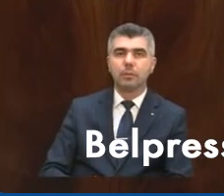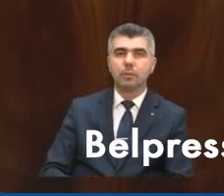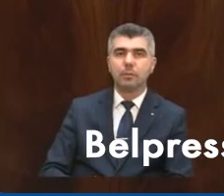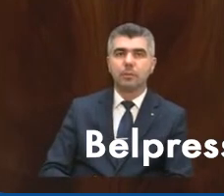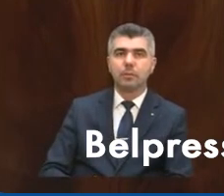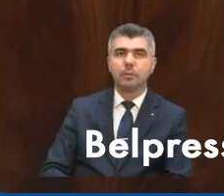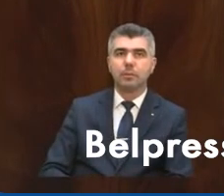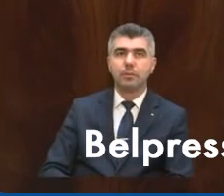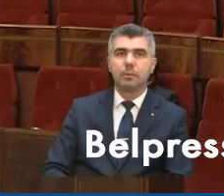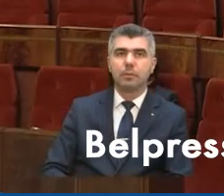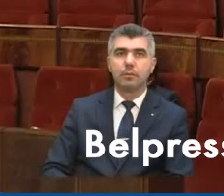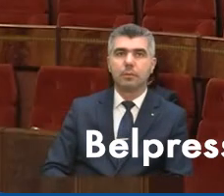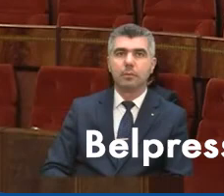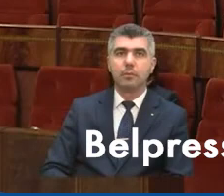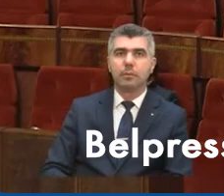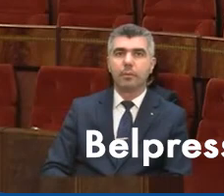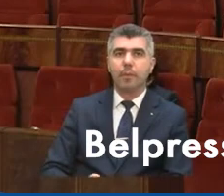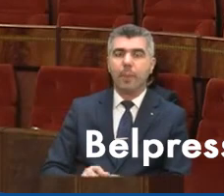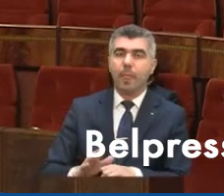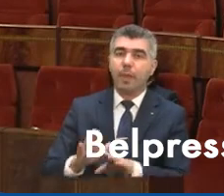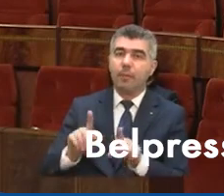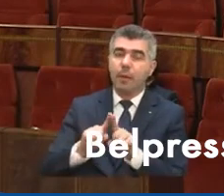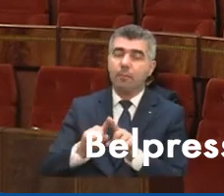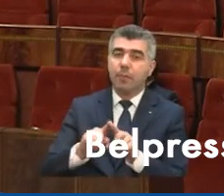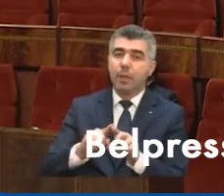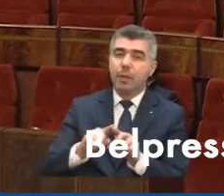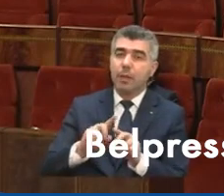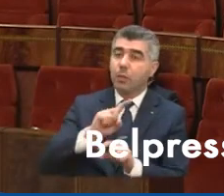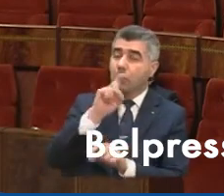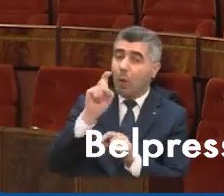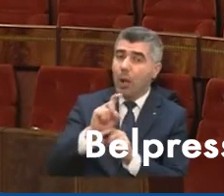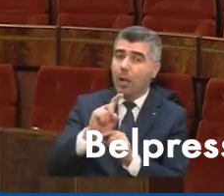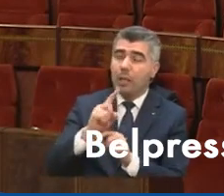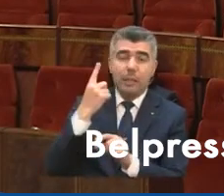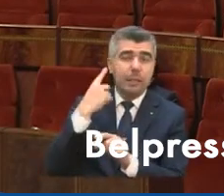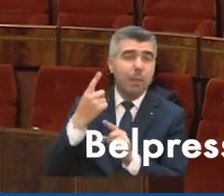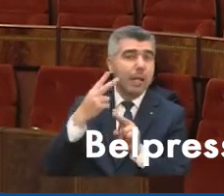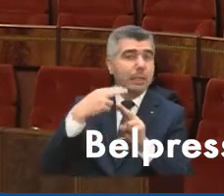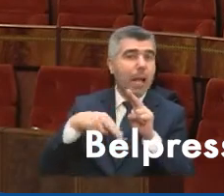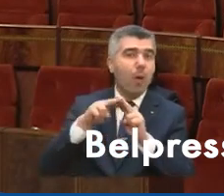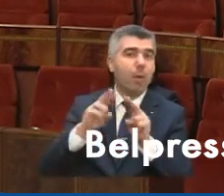ما جاوب وحتى انتم كتسولوا خصكم تسمعوا الجواب